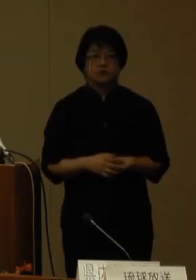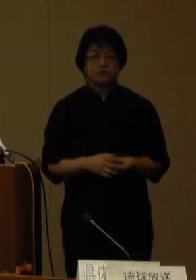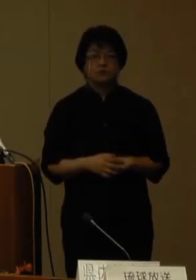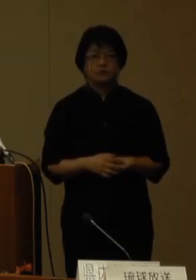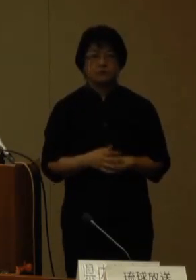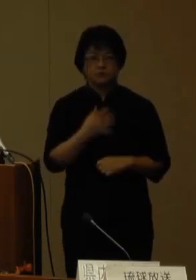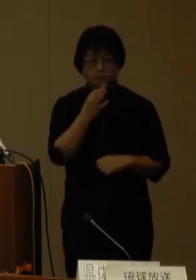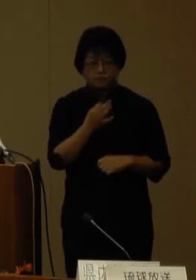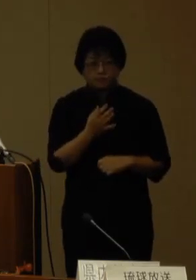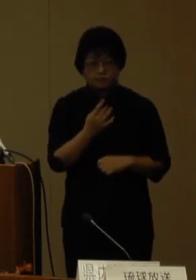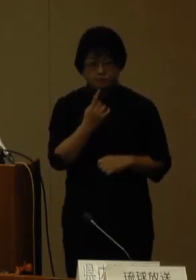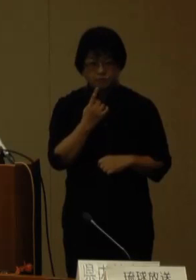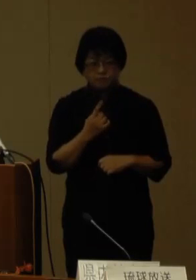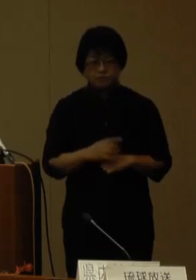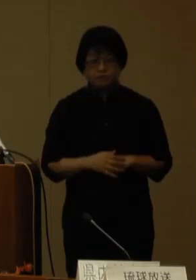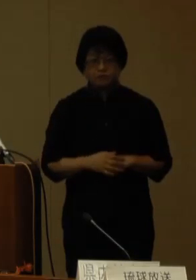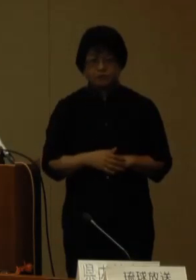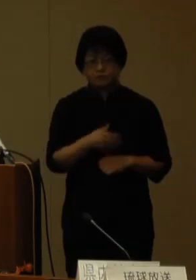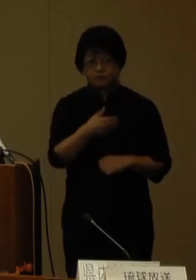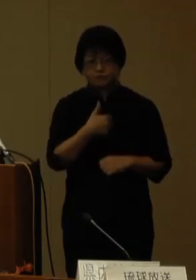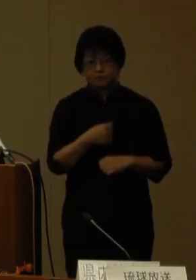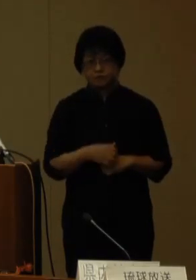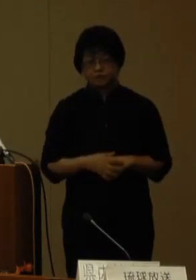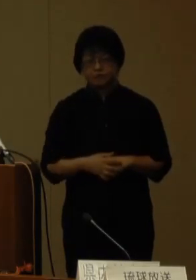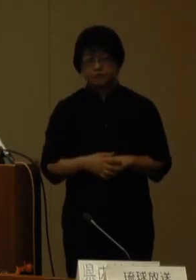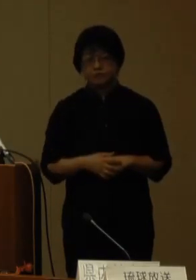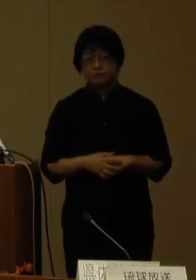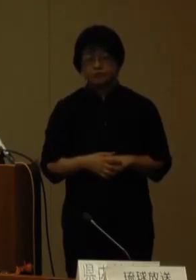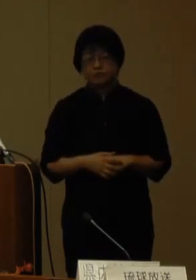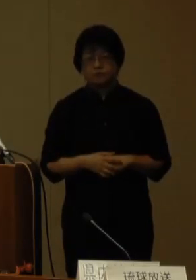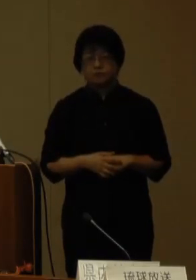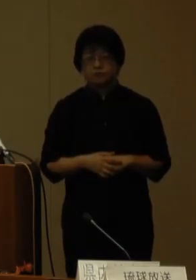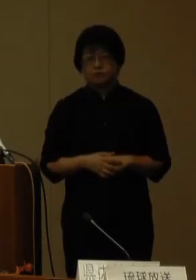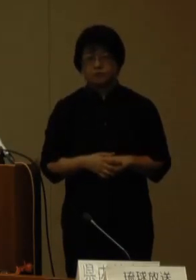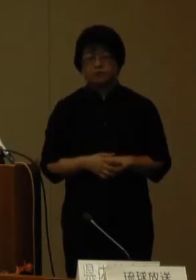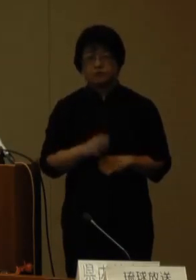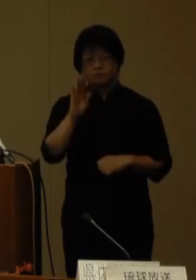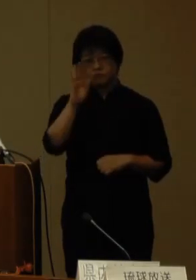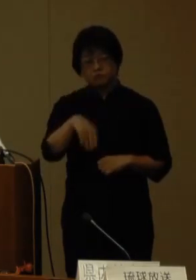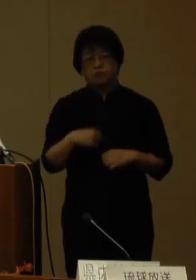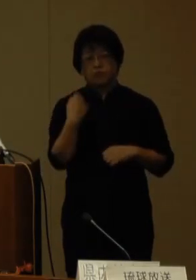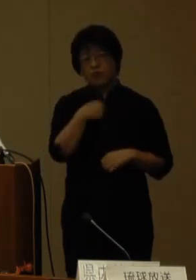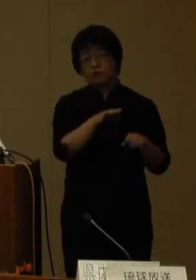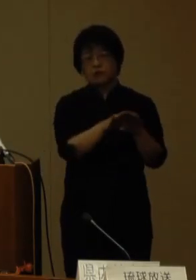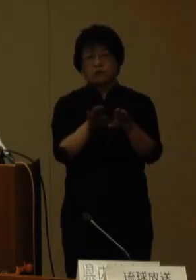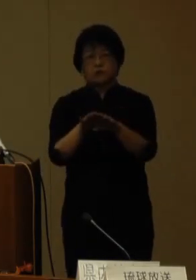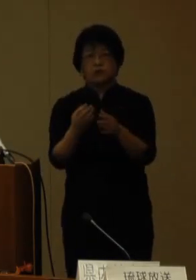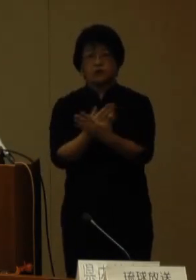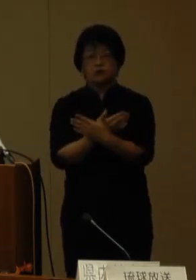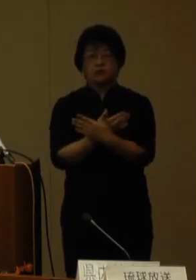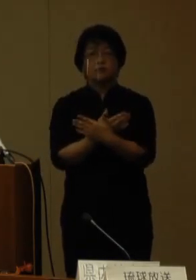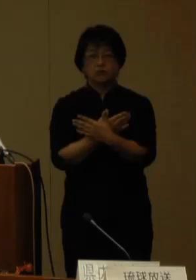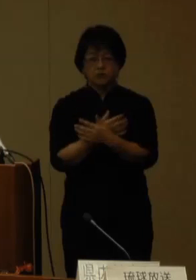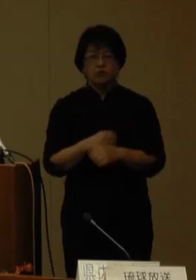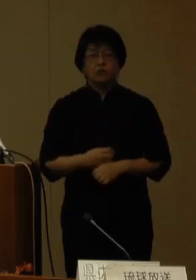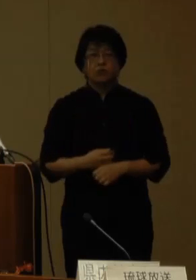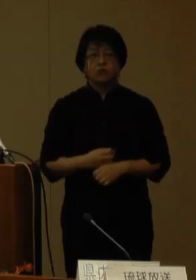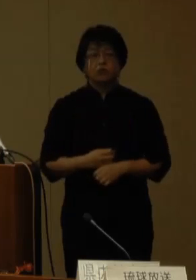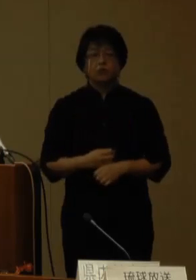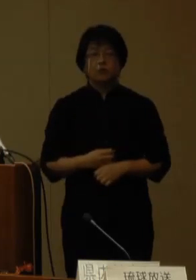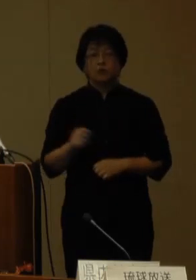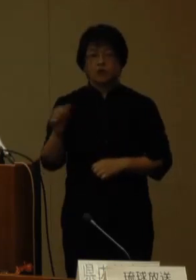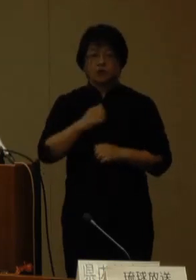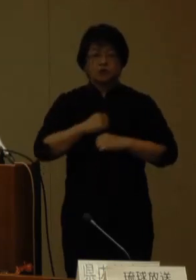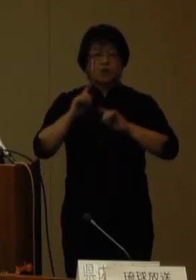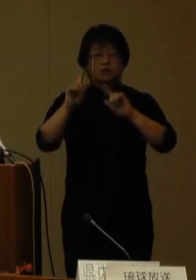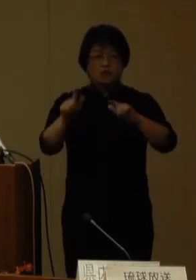ちょっとまた別の関連からなんですけども、また、夏休み、まあ、今回の緊急事態宣言で、まあ、人流、感染が抑